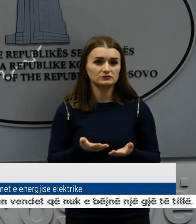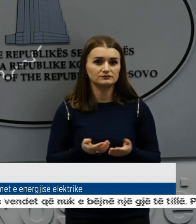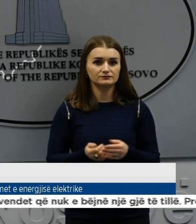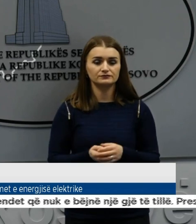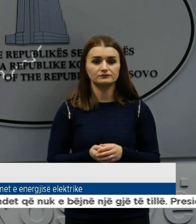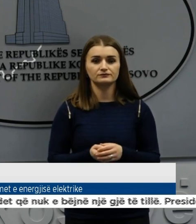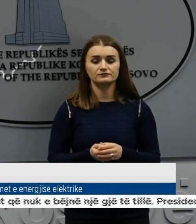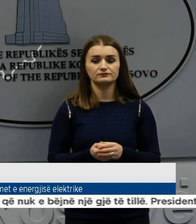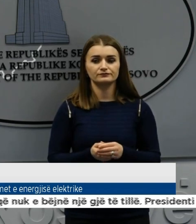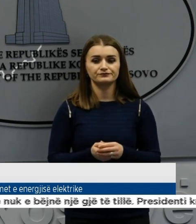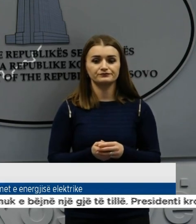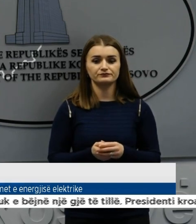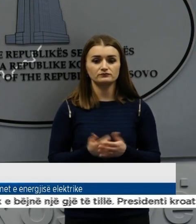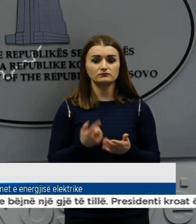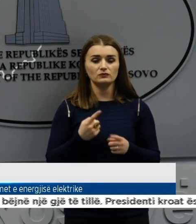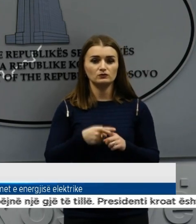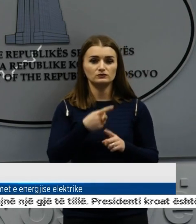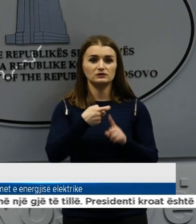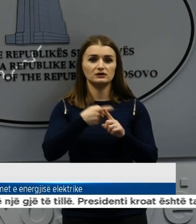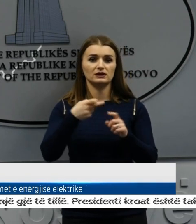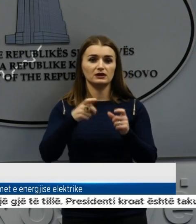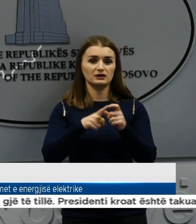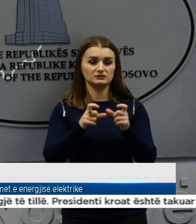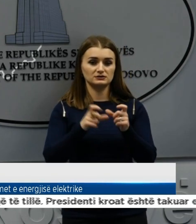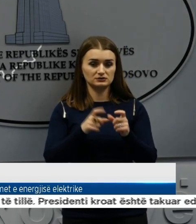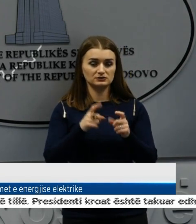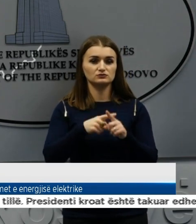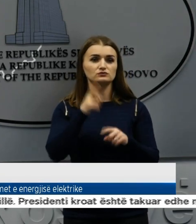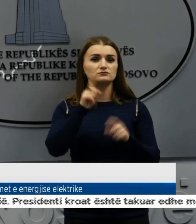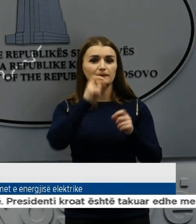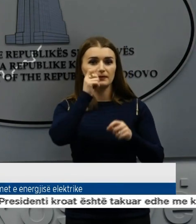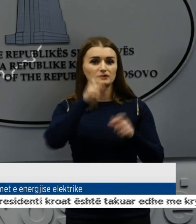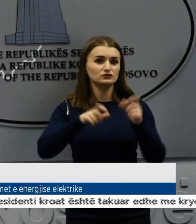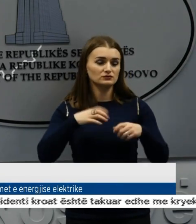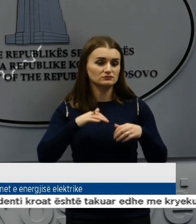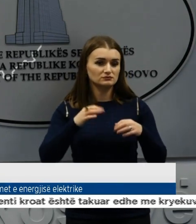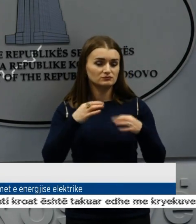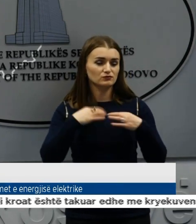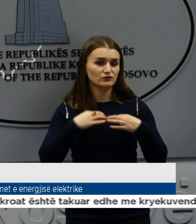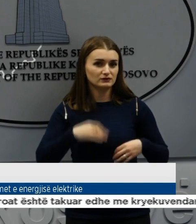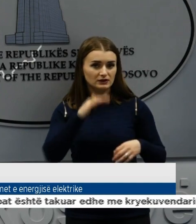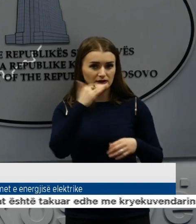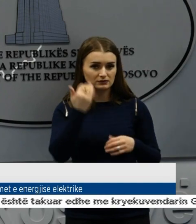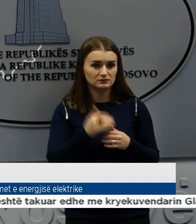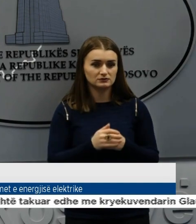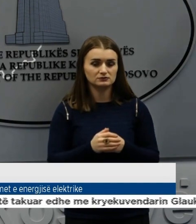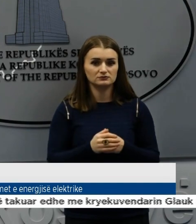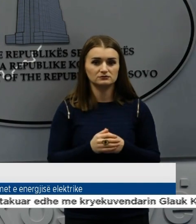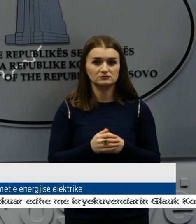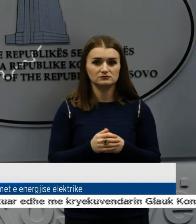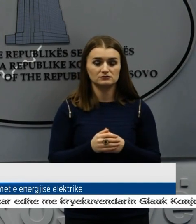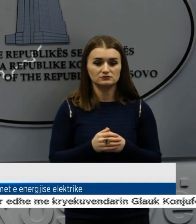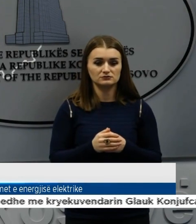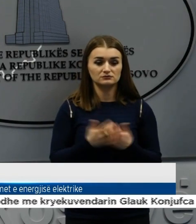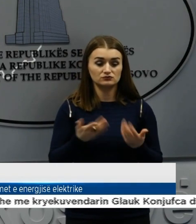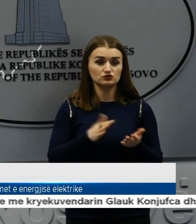dhe ekspertëve është që nëse në momentin kur përjetoni